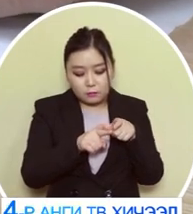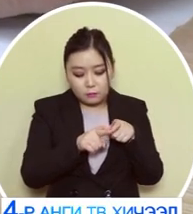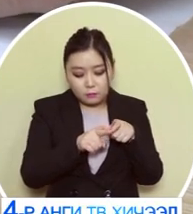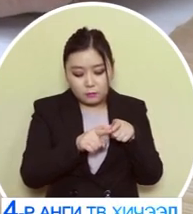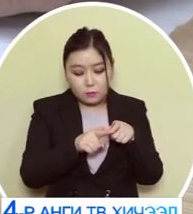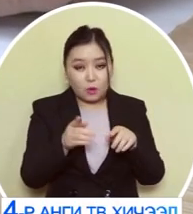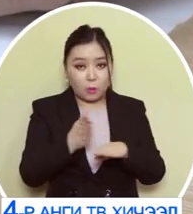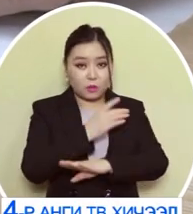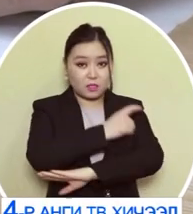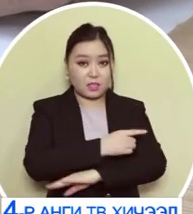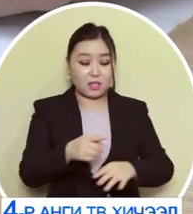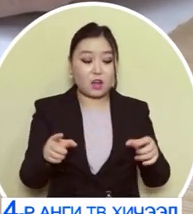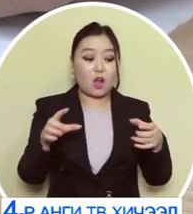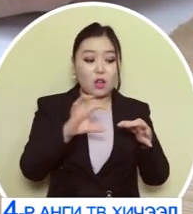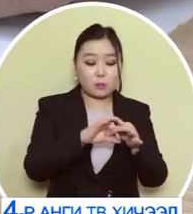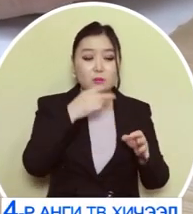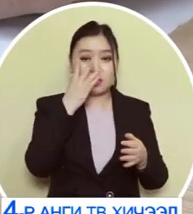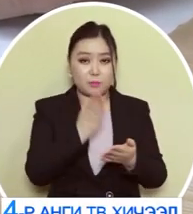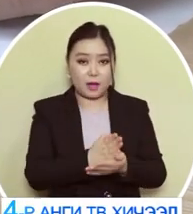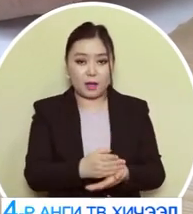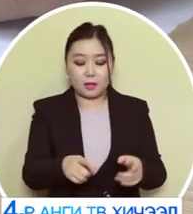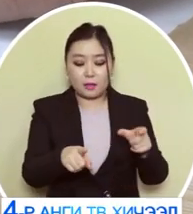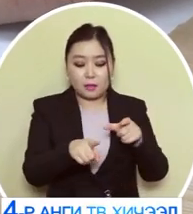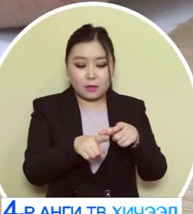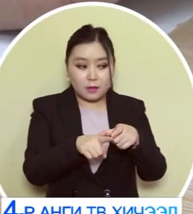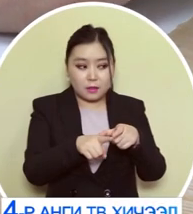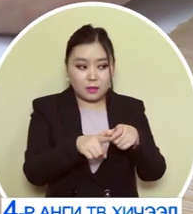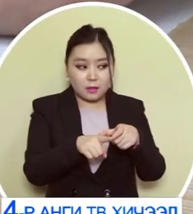Электр шамы екі жағдайда да жанып тұр.